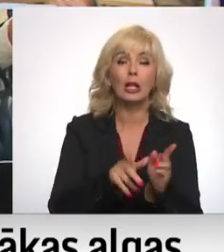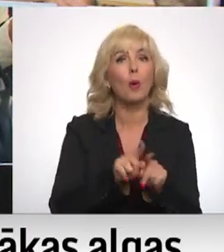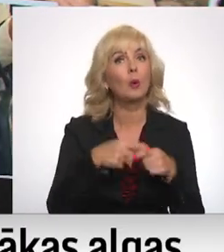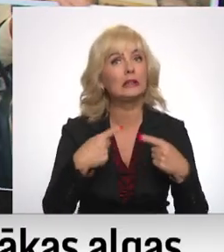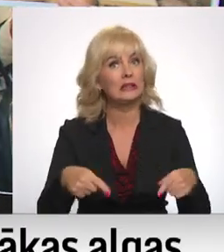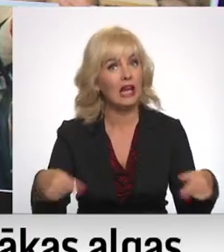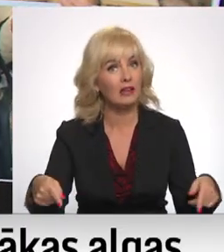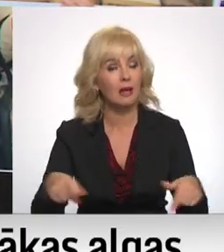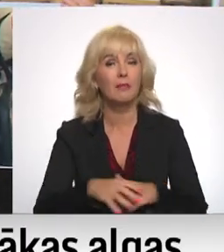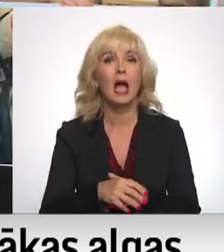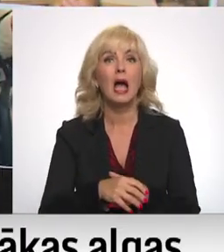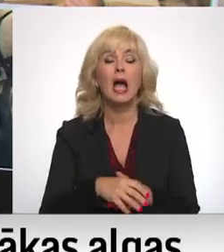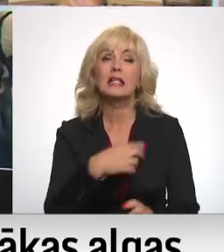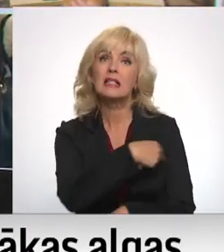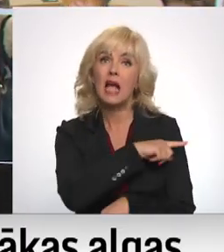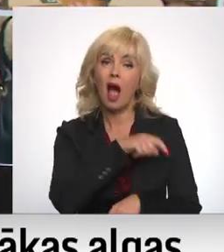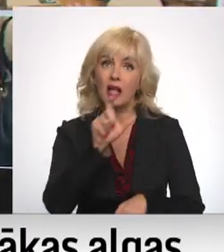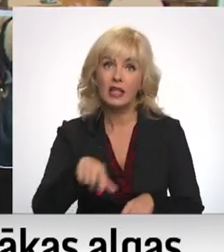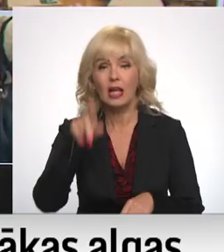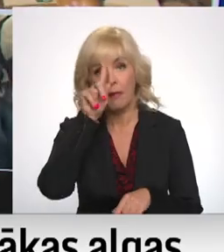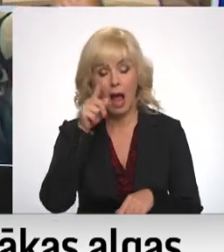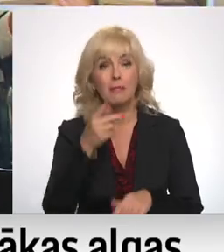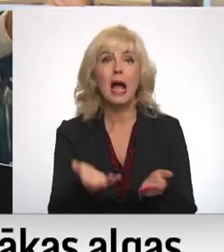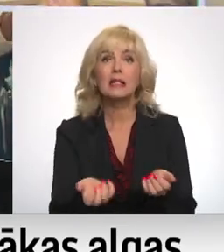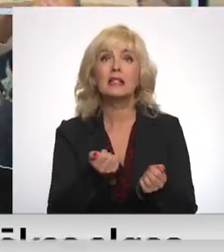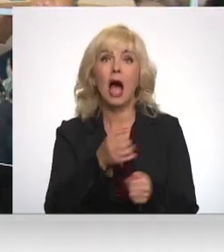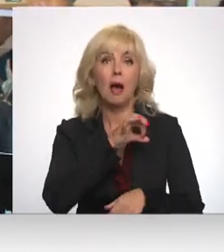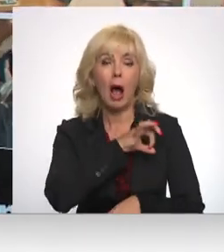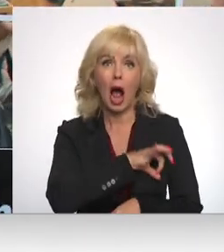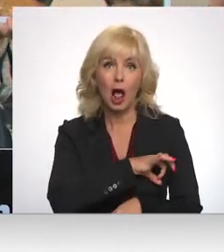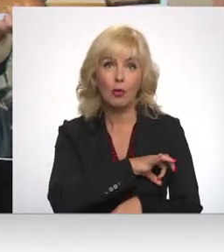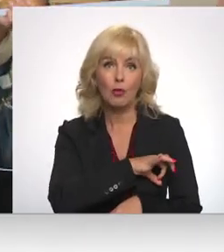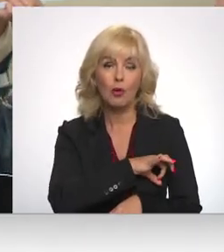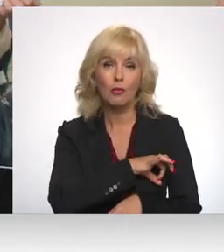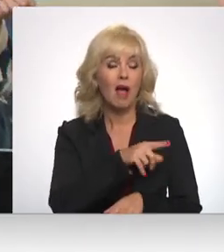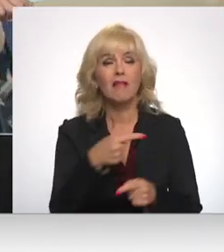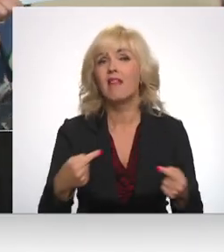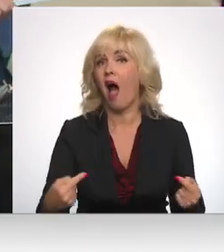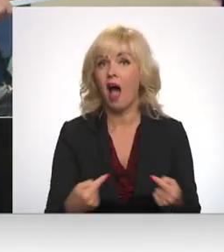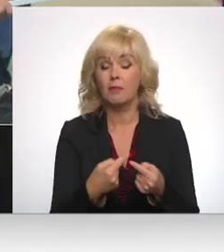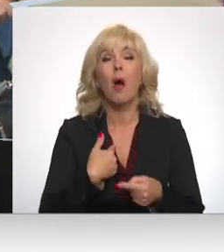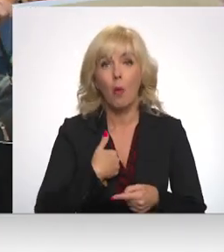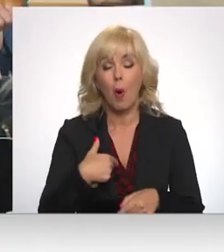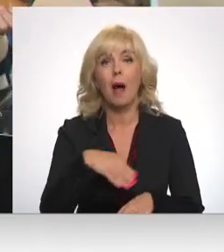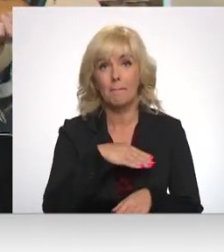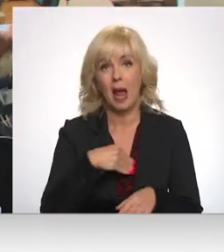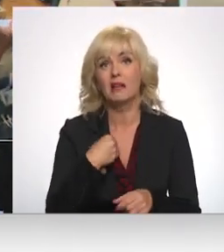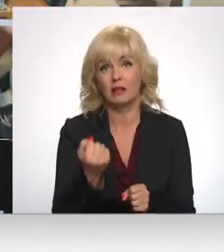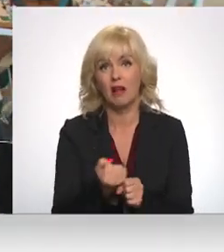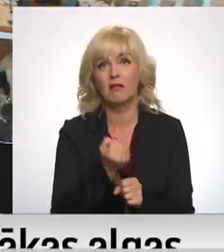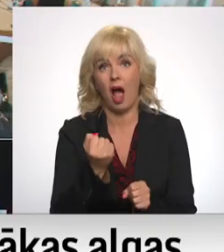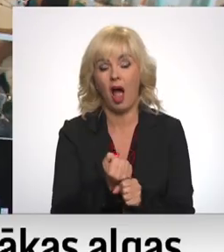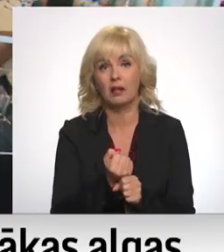Personāls sanitāri, māsu palīgi saņem algu, kura neatbilst tam, ko mēs darām.